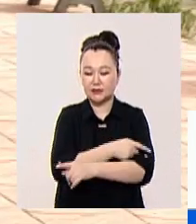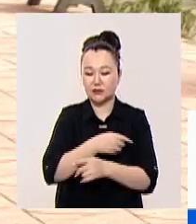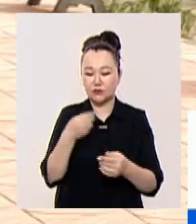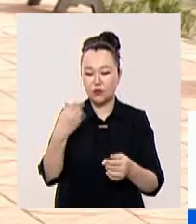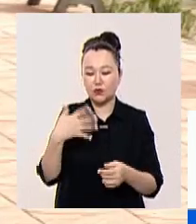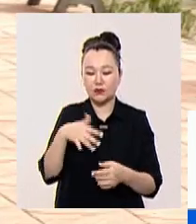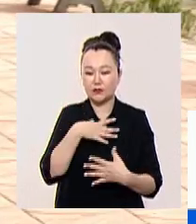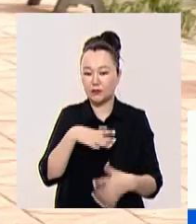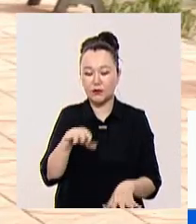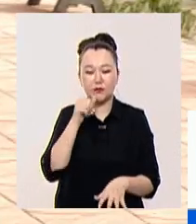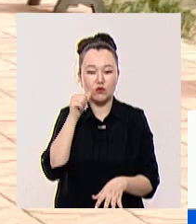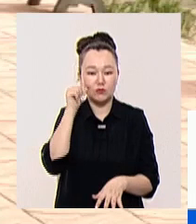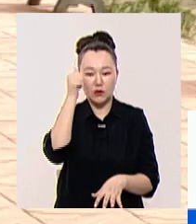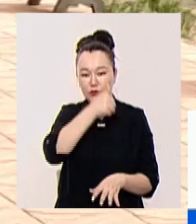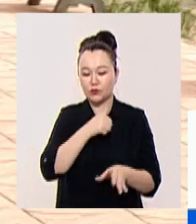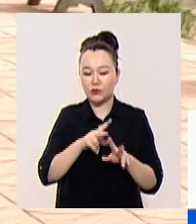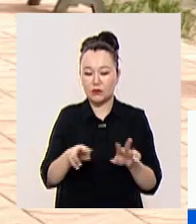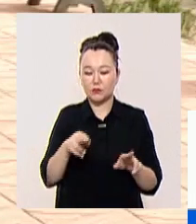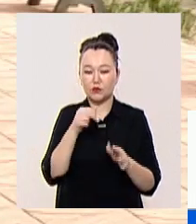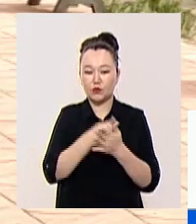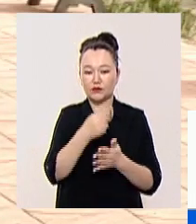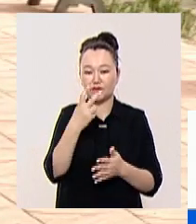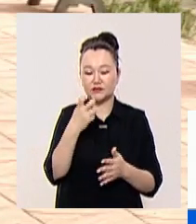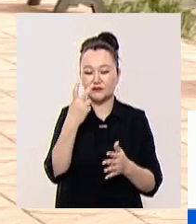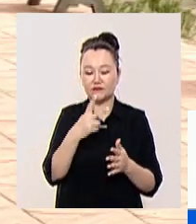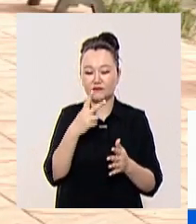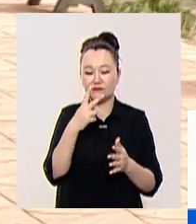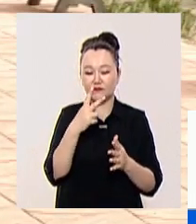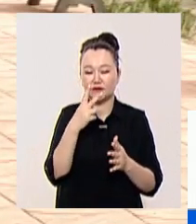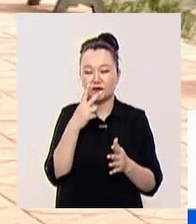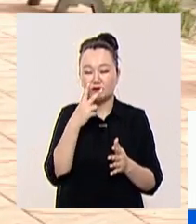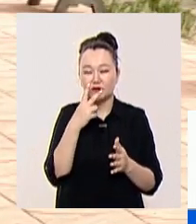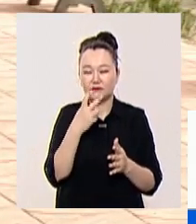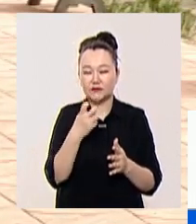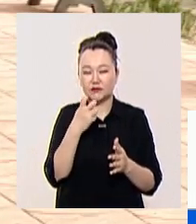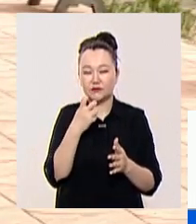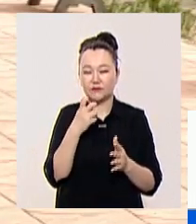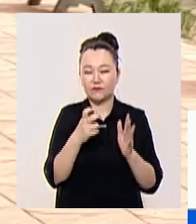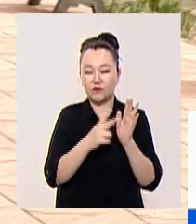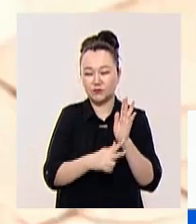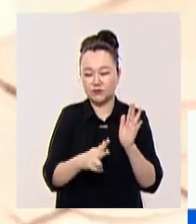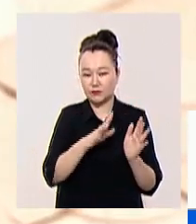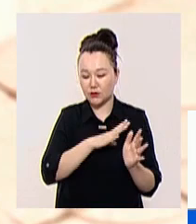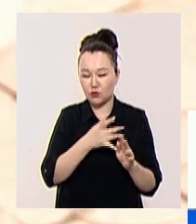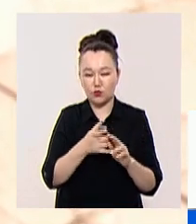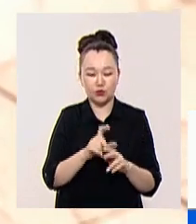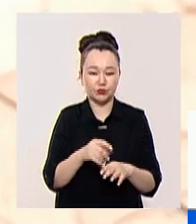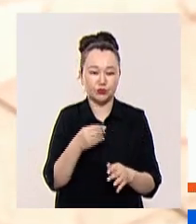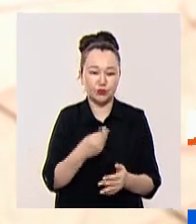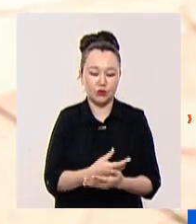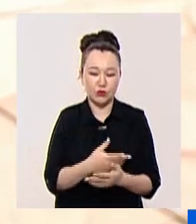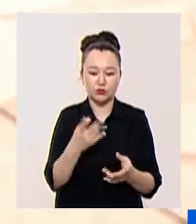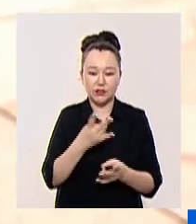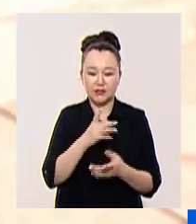как в прошлом году. В прошлом году у нас до 280 доходило, помните? Это очень повлияло. Она должна постоянно стоять